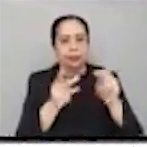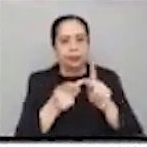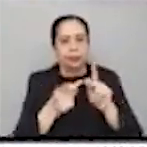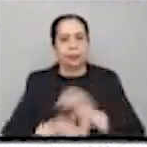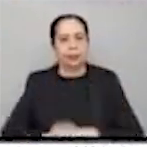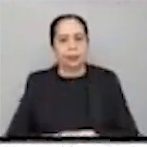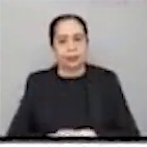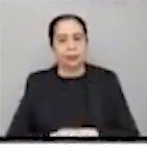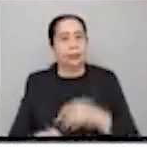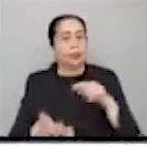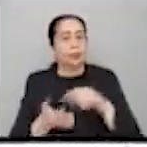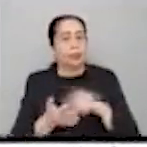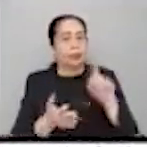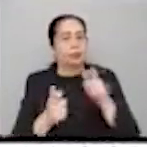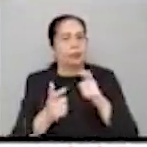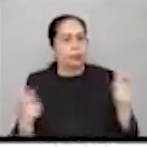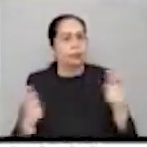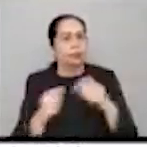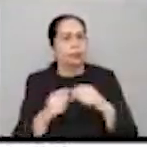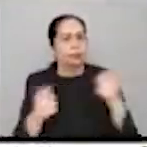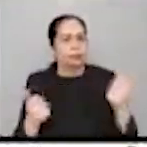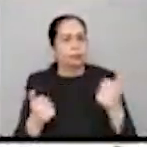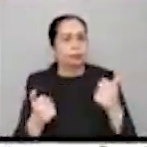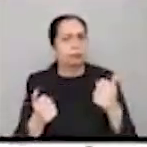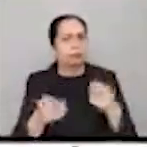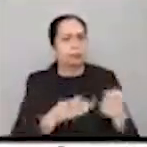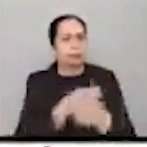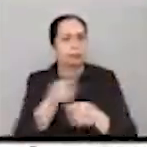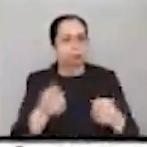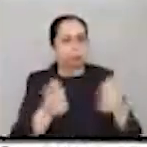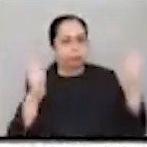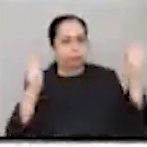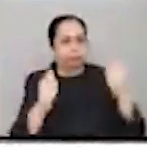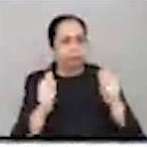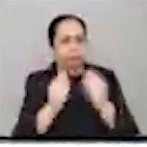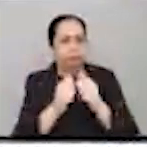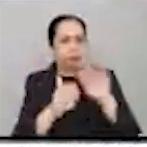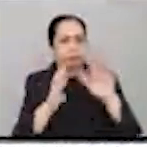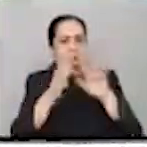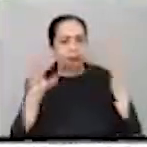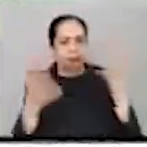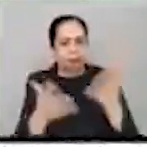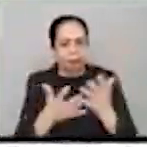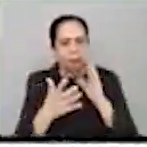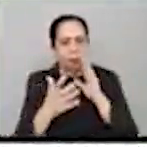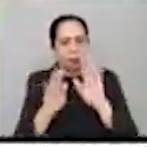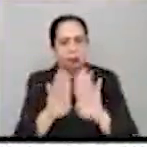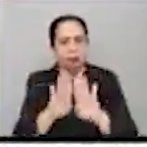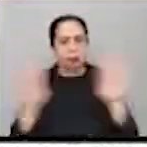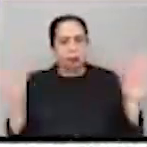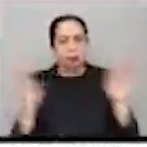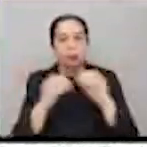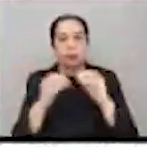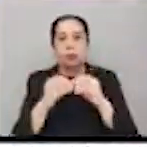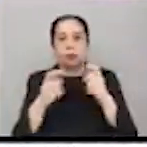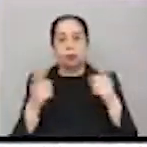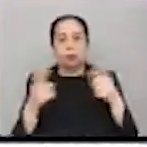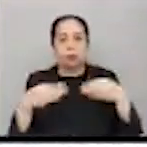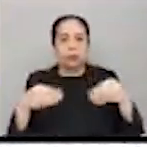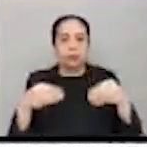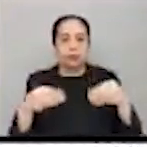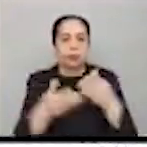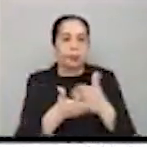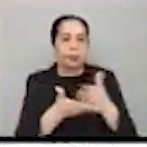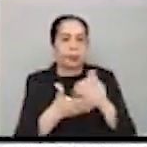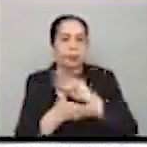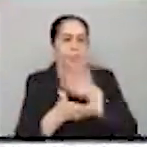ang isa sa pinakamalaking trade agreement sa buong mundo na magbubukas ng mas malaking market share sa buong